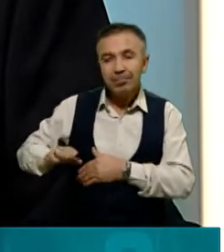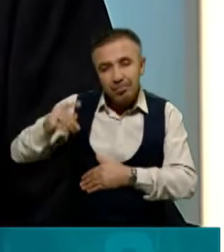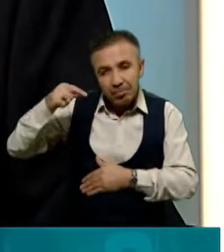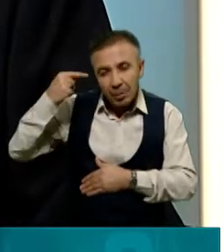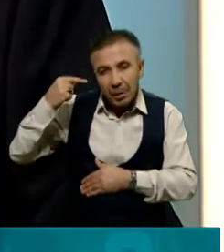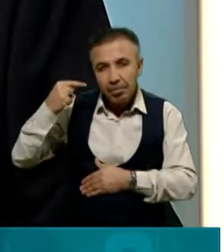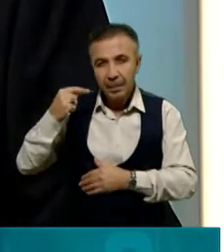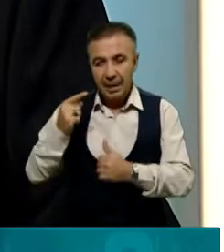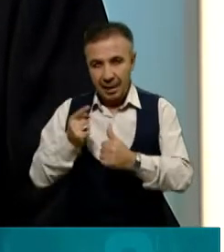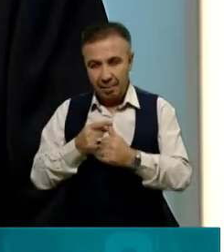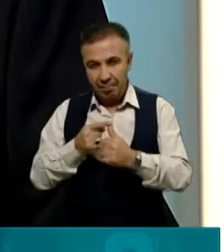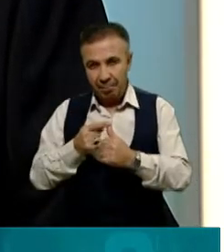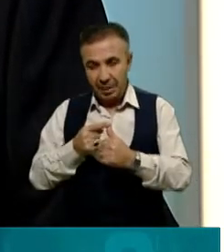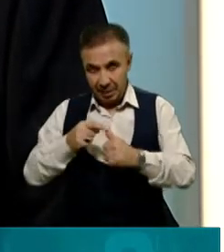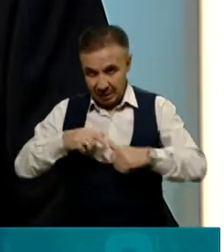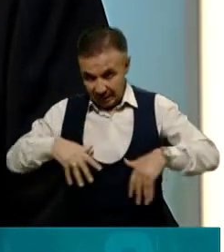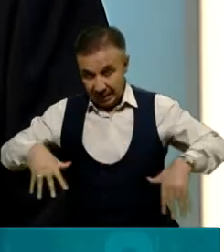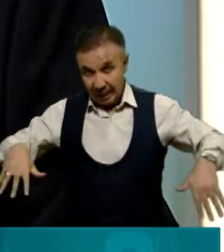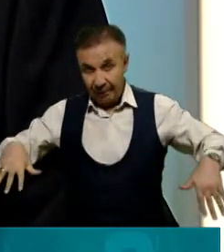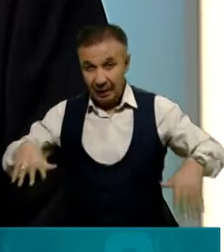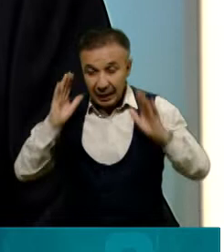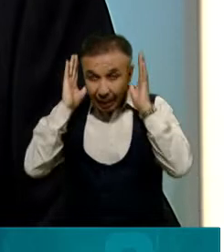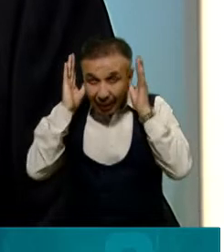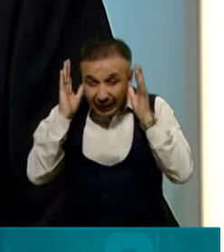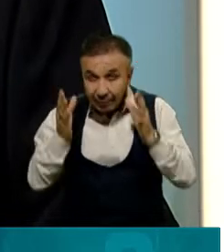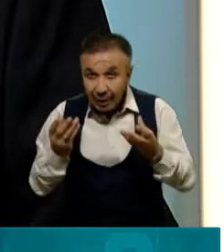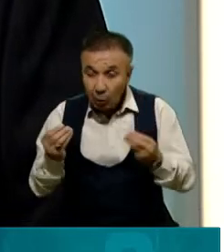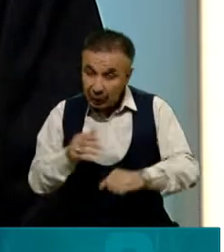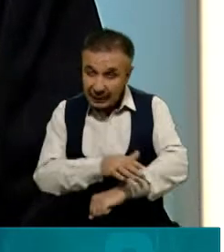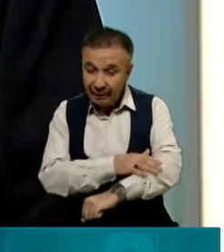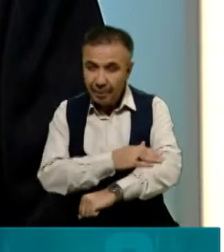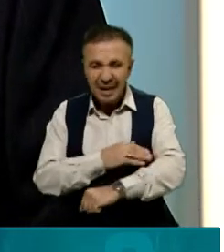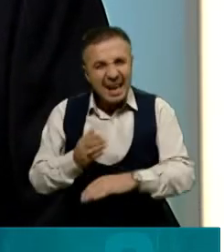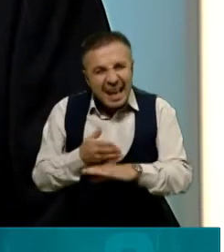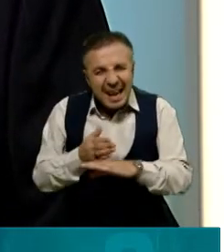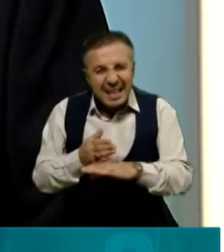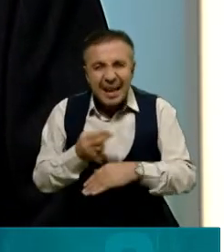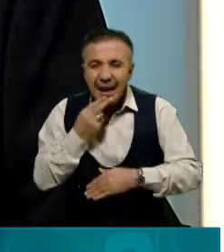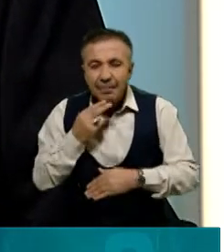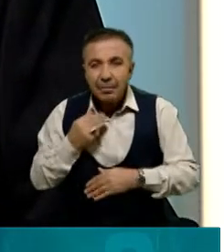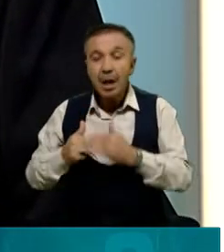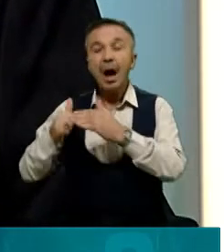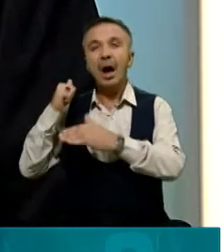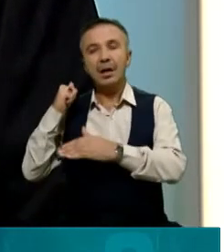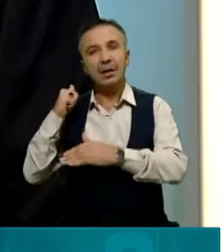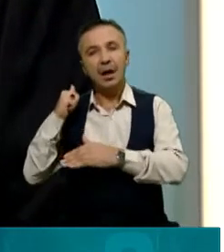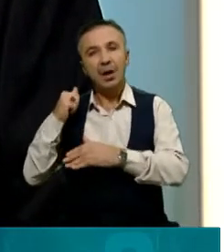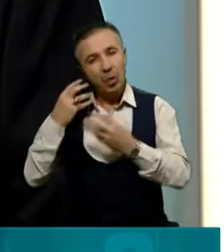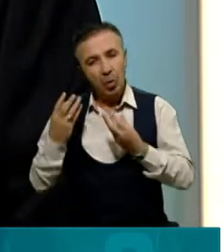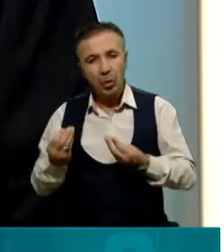birinci safta namaz kılmak daha faziletli. Niye hanımlar arkada duruyor, erkekler arkada duruyor? Burada